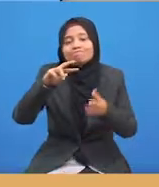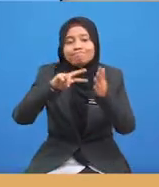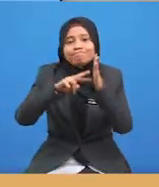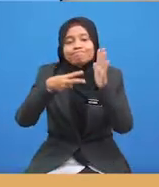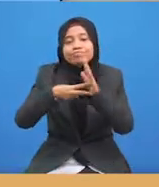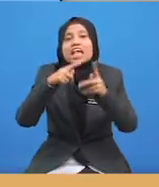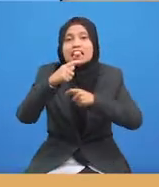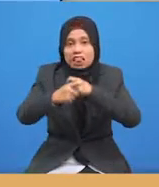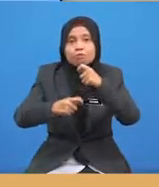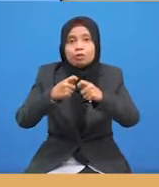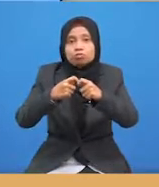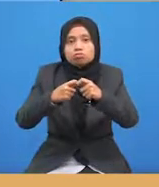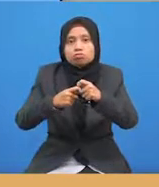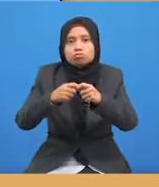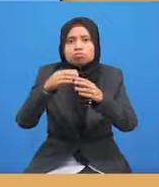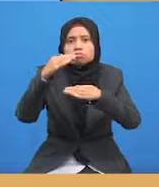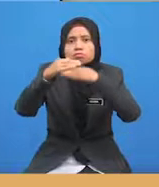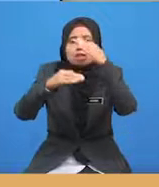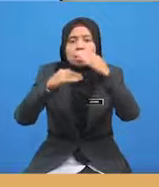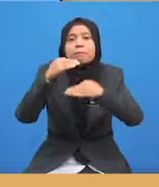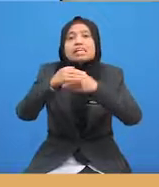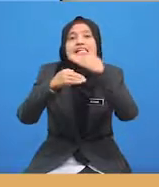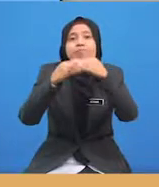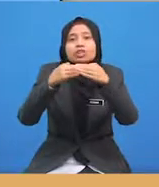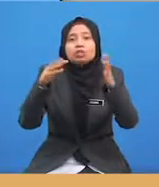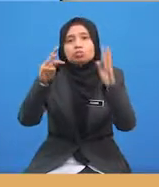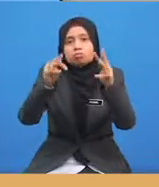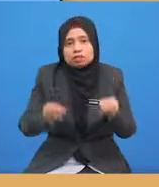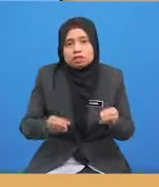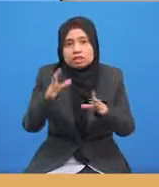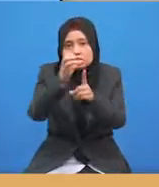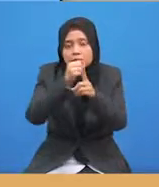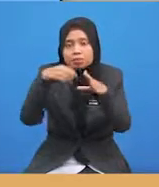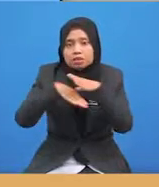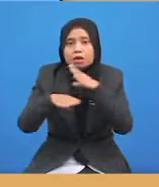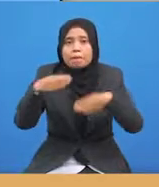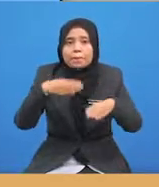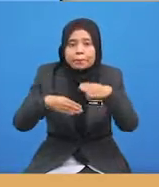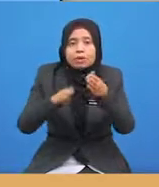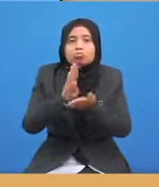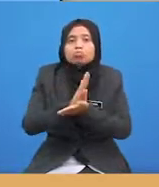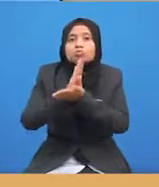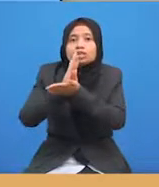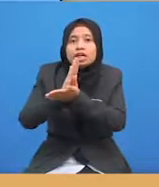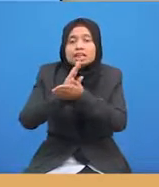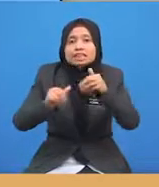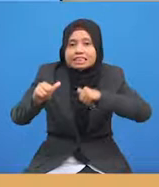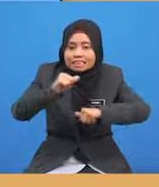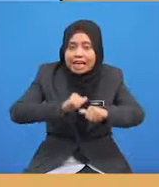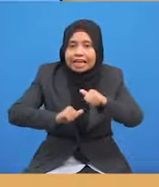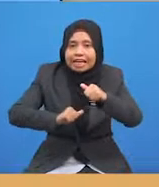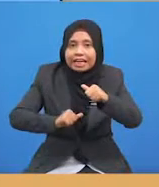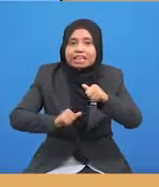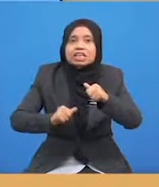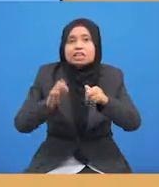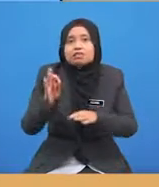tamadun. Tahap kemajuan masyarakat dicapai dalam bidang kebudayaan, sains,